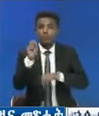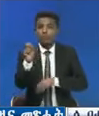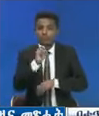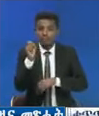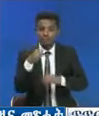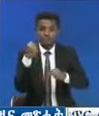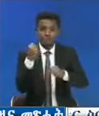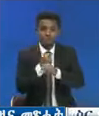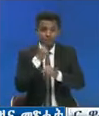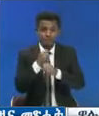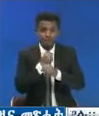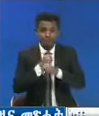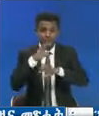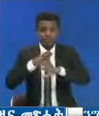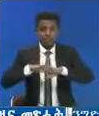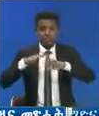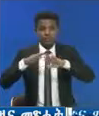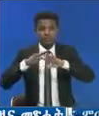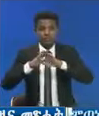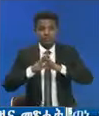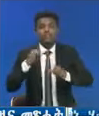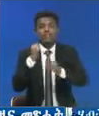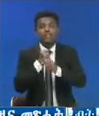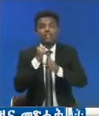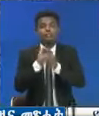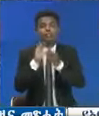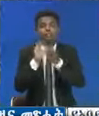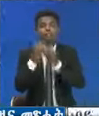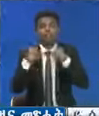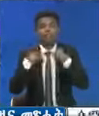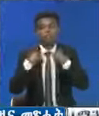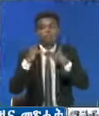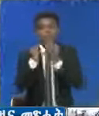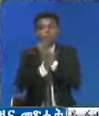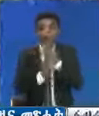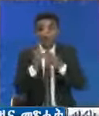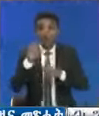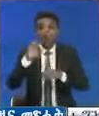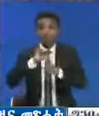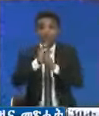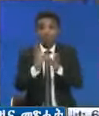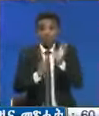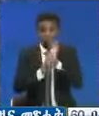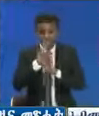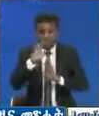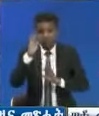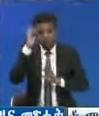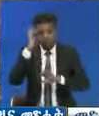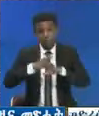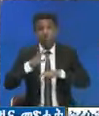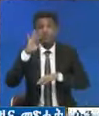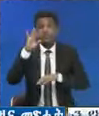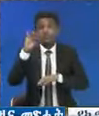ጣቢያ ሰራተኞችም ይህን መልእክት ደርሷቸው ስራ እየሰራ ነው ያለንበት ሁኔታ ነው ያለ ነው። በሀገሪቱ በኮሮና ቫይረስ ወረርሽኝና በአንበጣ መንጋ የ8% የምርት